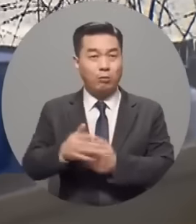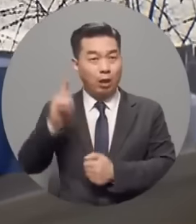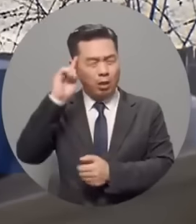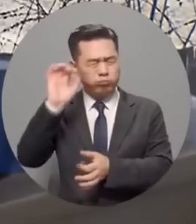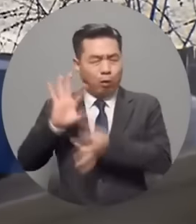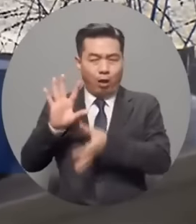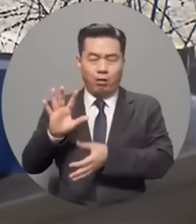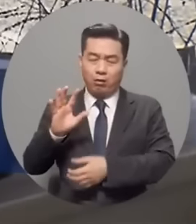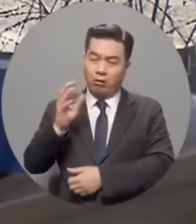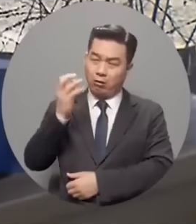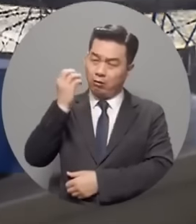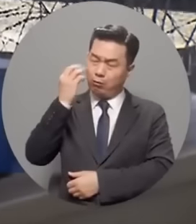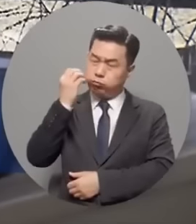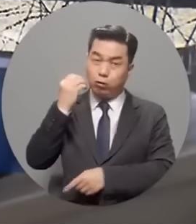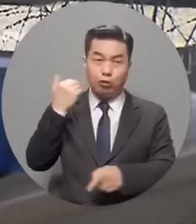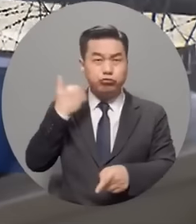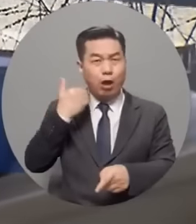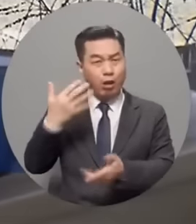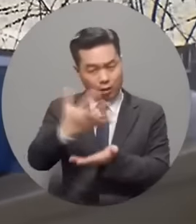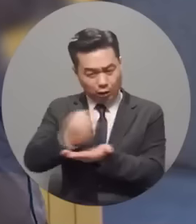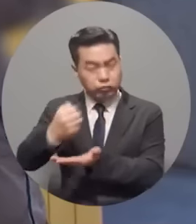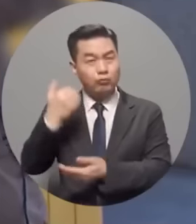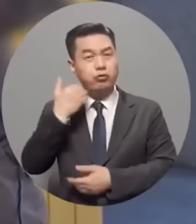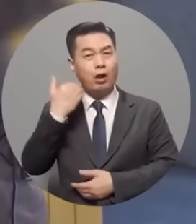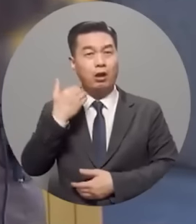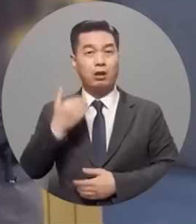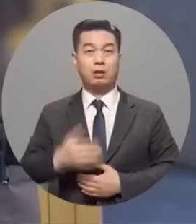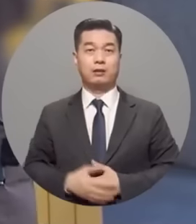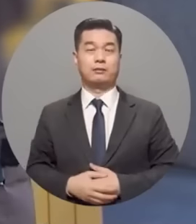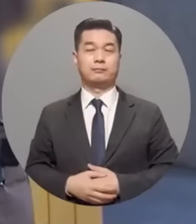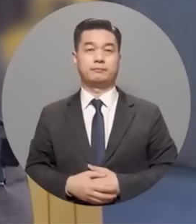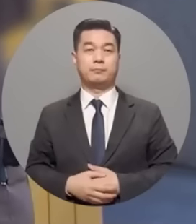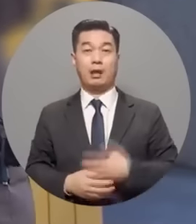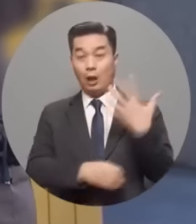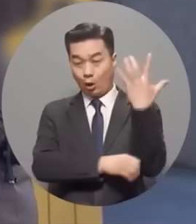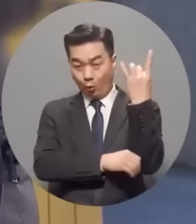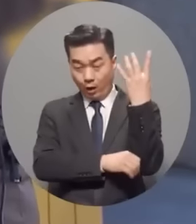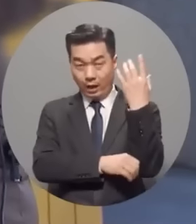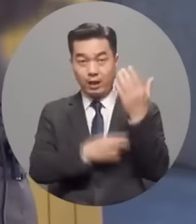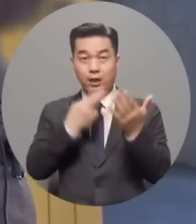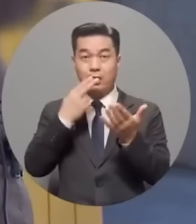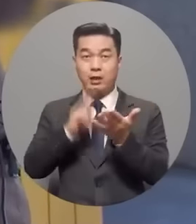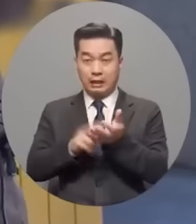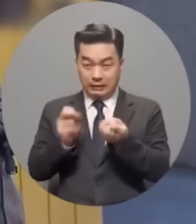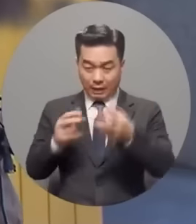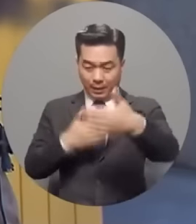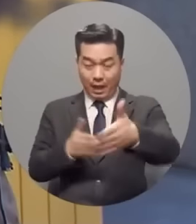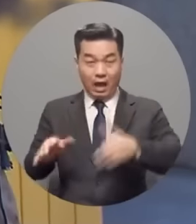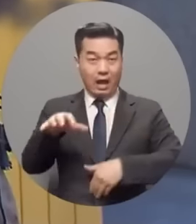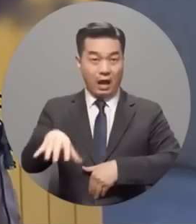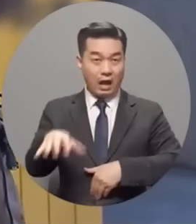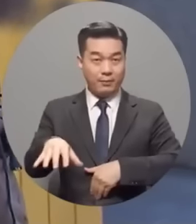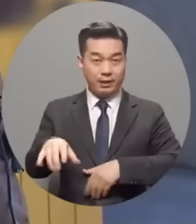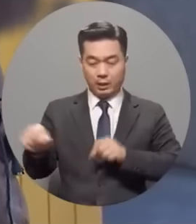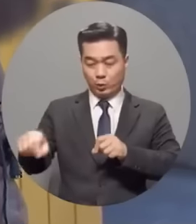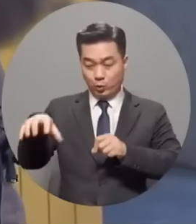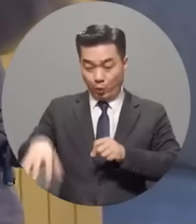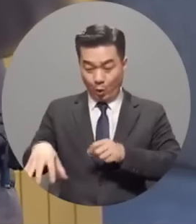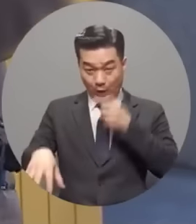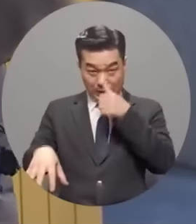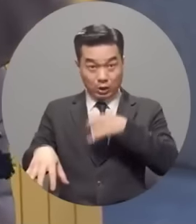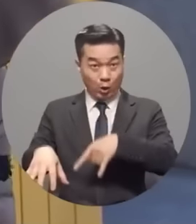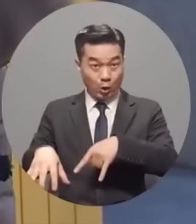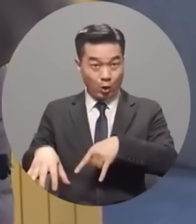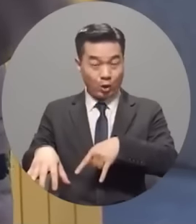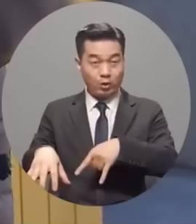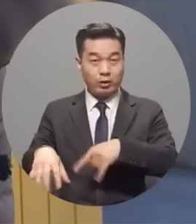근데 희한하게 그 큰 걸 누가 어떻게. 당초 택배함이 위치한 장소에서 불과 두 발자국 떨어진 이곳에서는요.